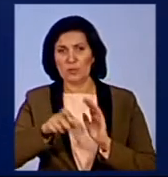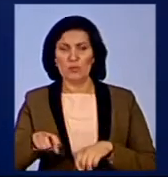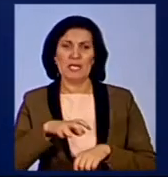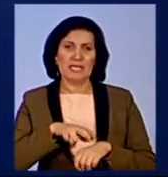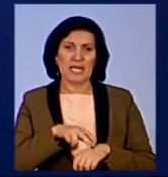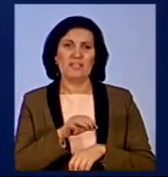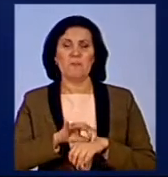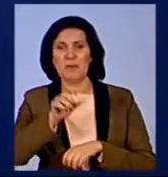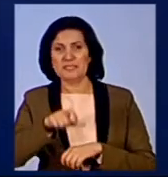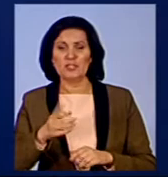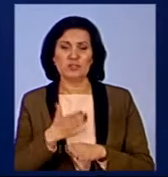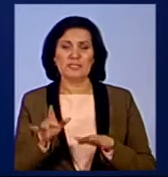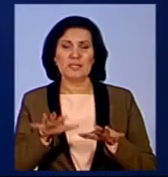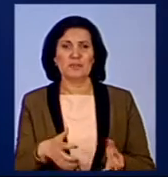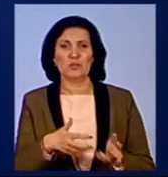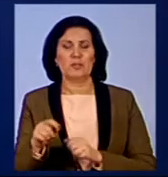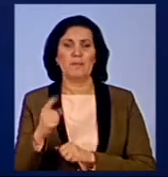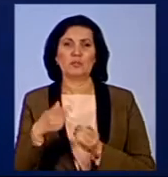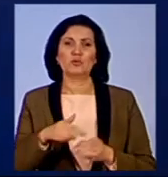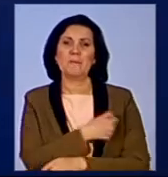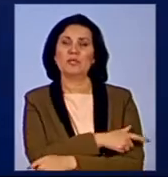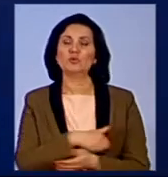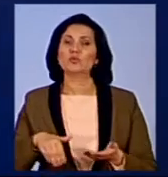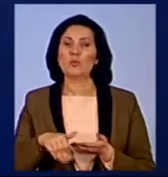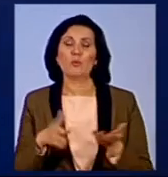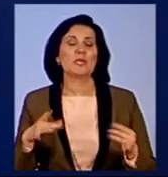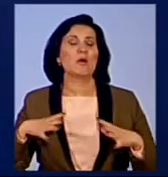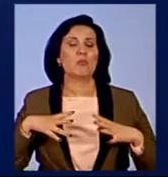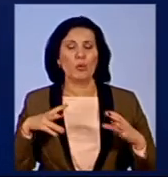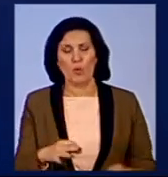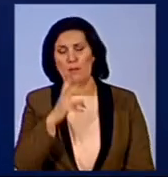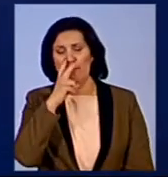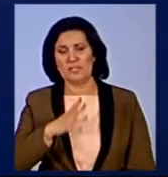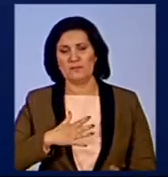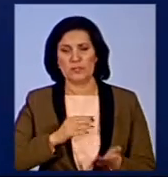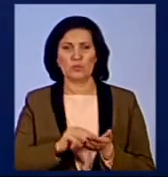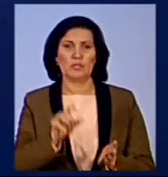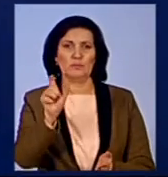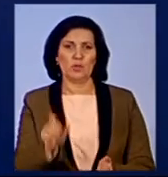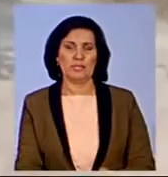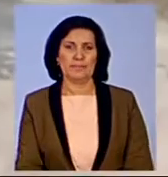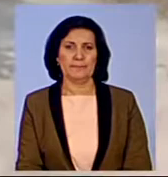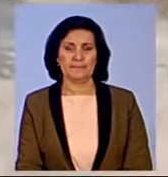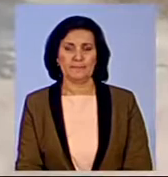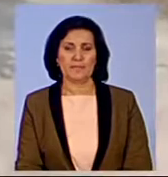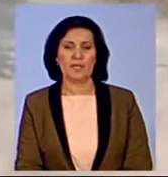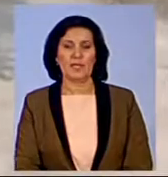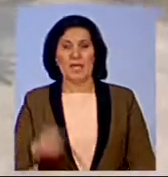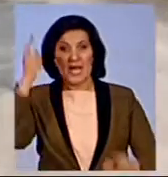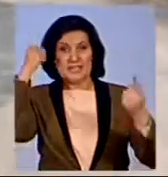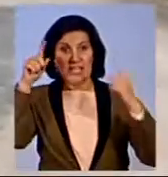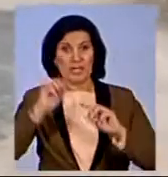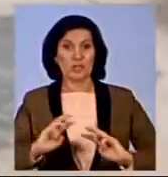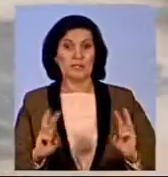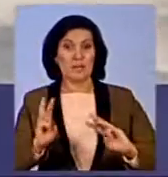пацієнтів. Частина з них на місці отримала першу медичну допомогу. Як усе було, бачив Юрій Курочка. За легендою,